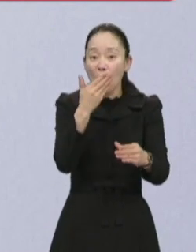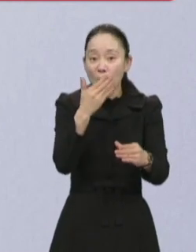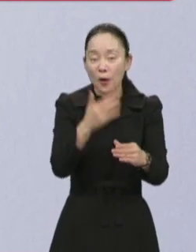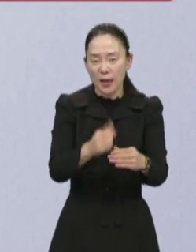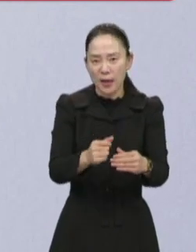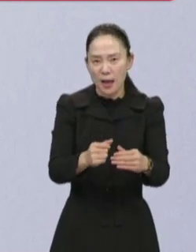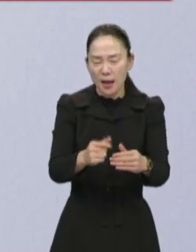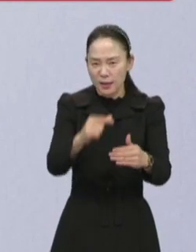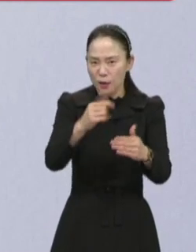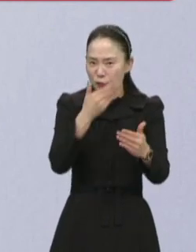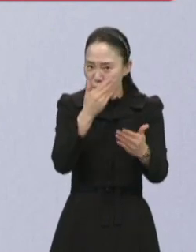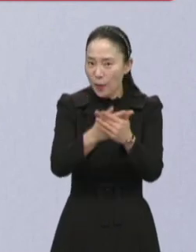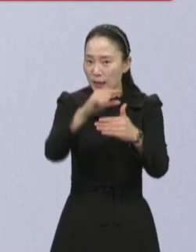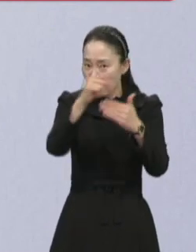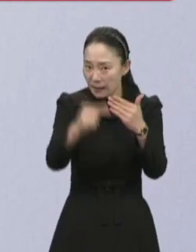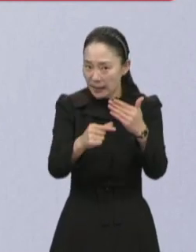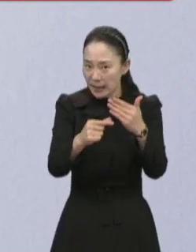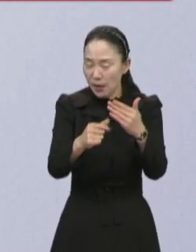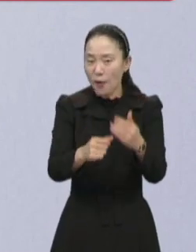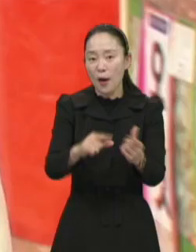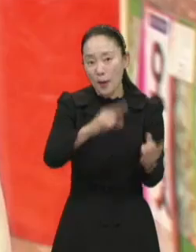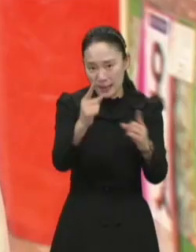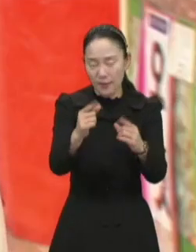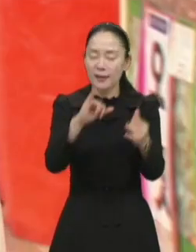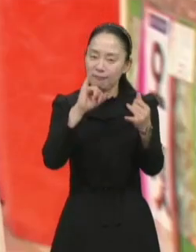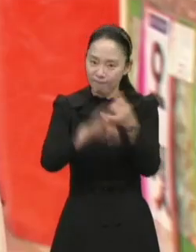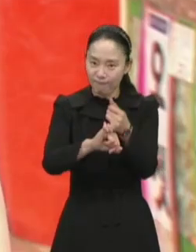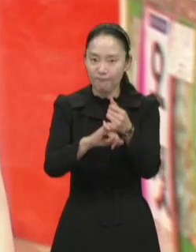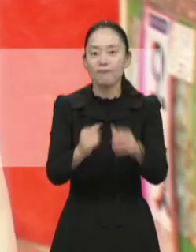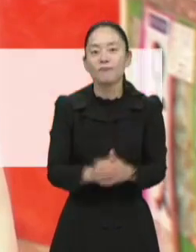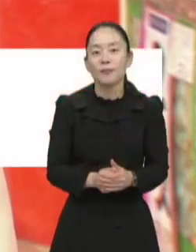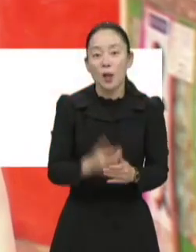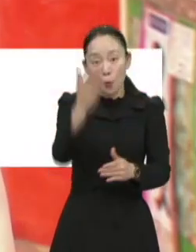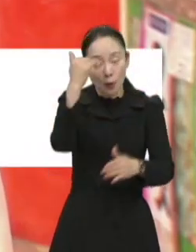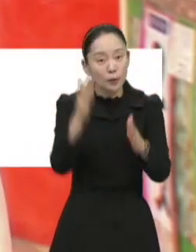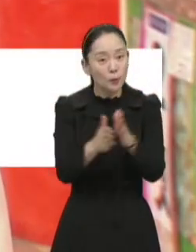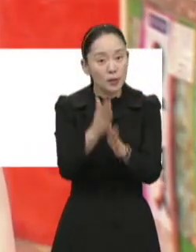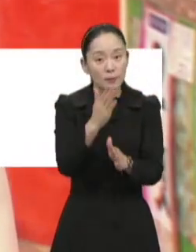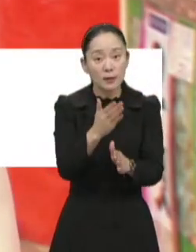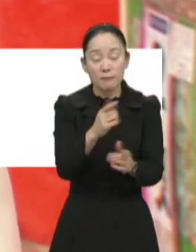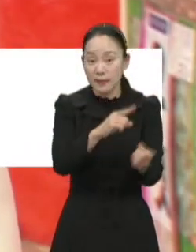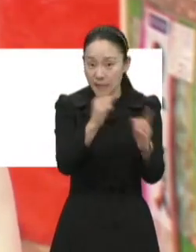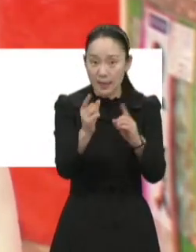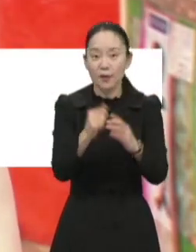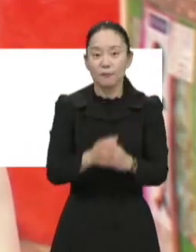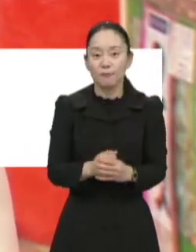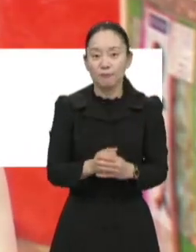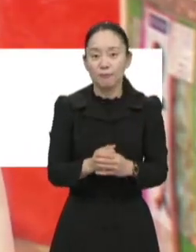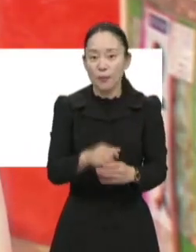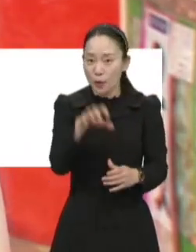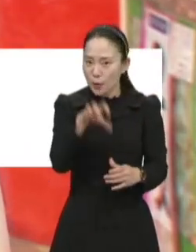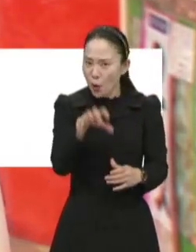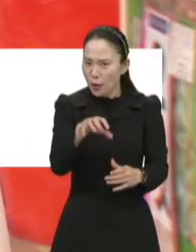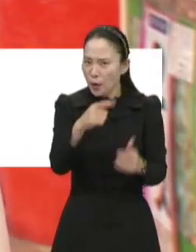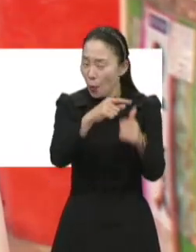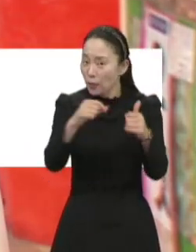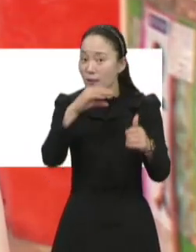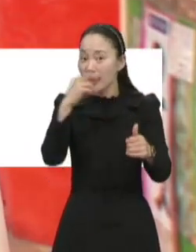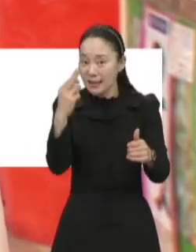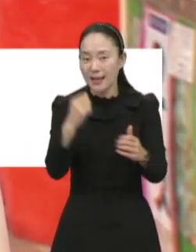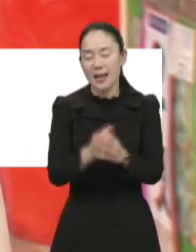컨텐츠로 지역경제 활성화를 약속했습니다 살려서 어 여기 홍성